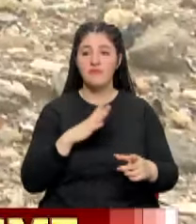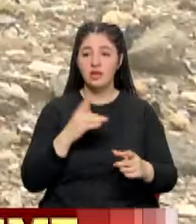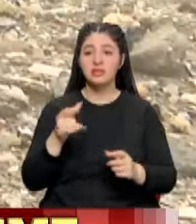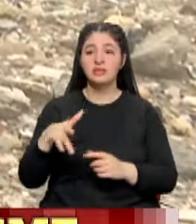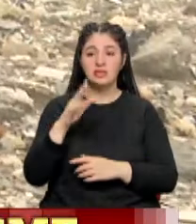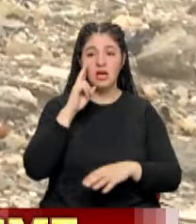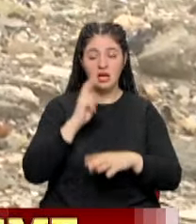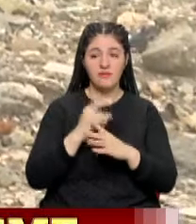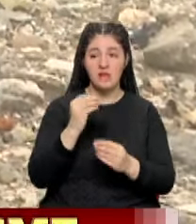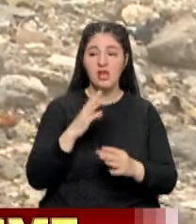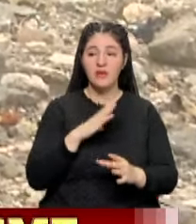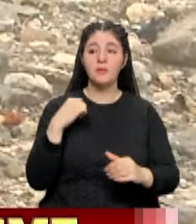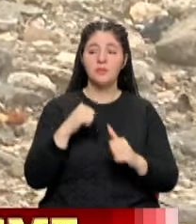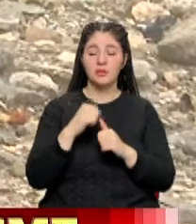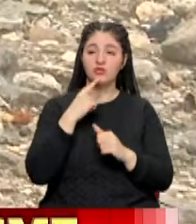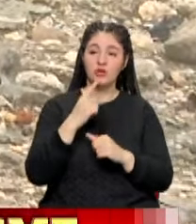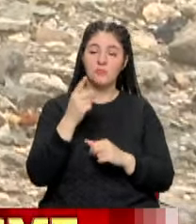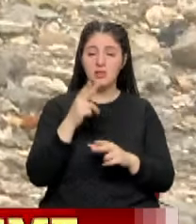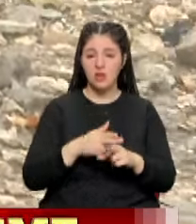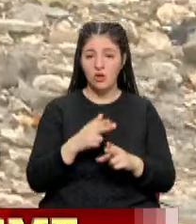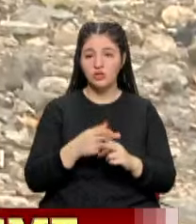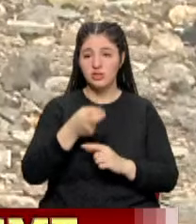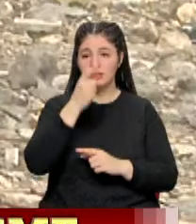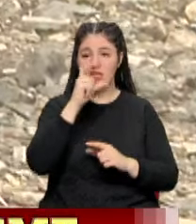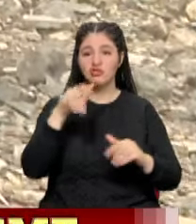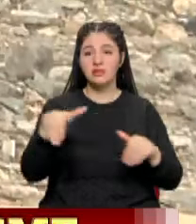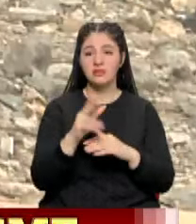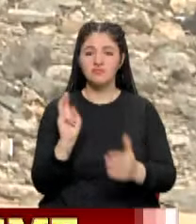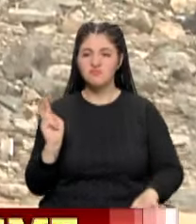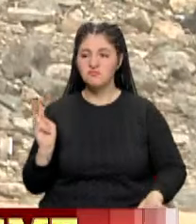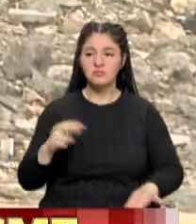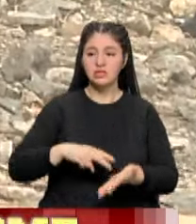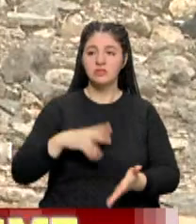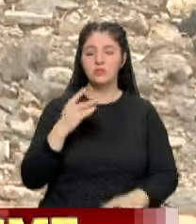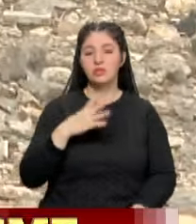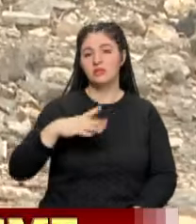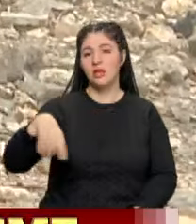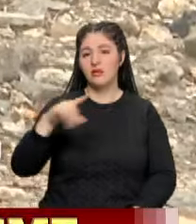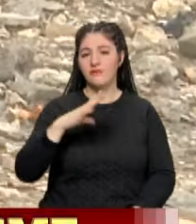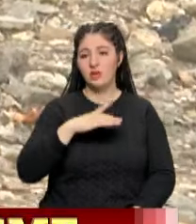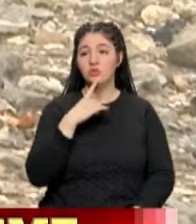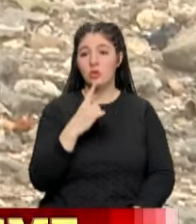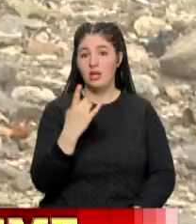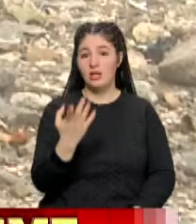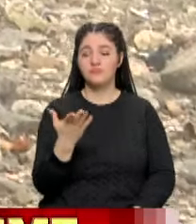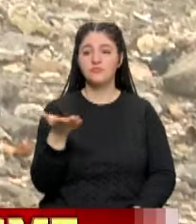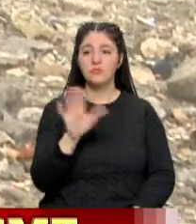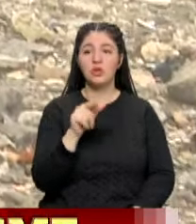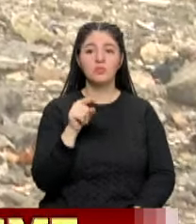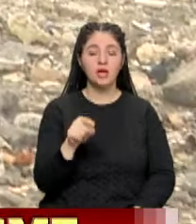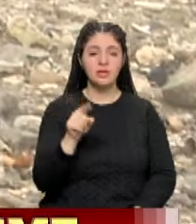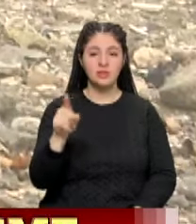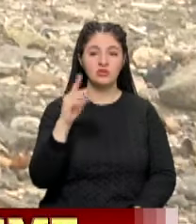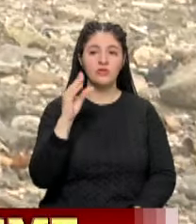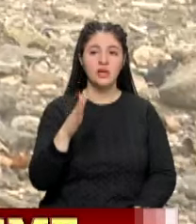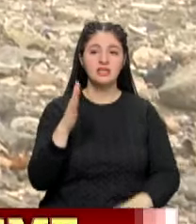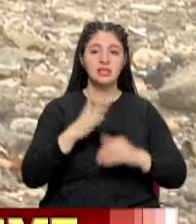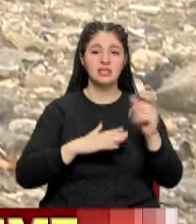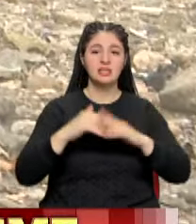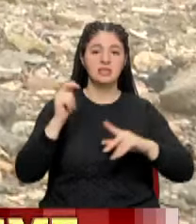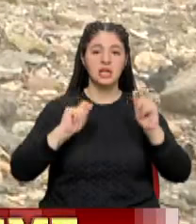İşsizliği hatırlatanlar var. Bir kez daha söyleyeyim. Bir an önce Saray Caddesi'nin ayağa kaldırılmasını isteyenler var. Söyleyelim. Sonra burada pek çok